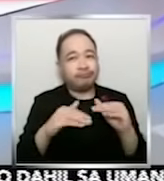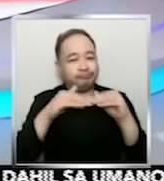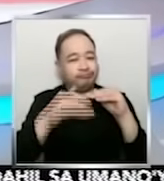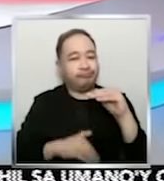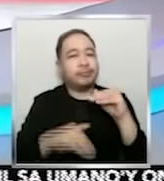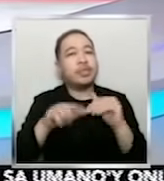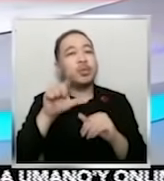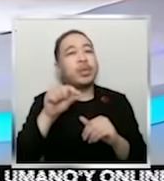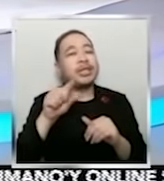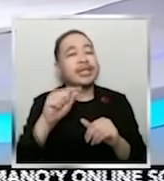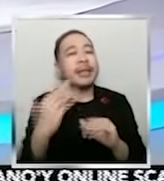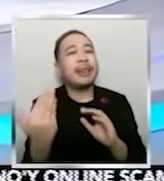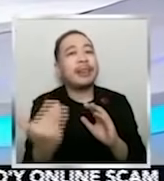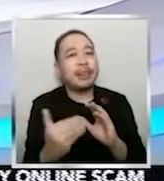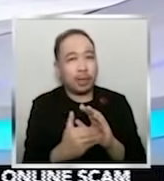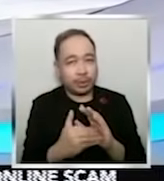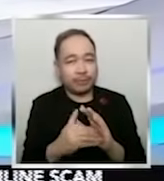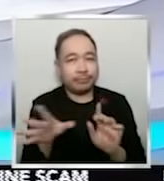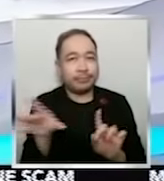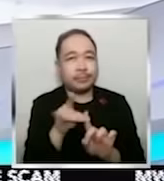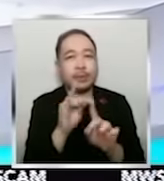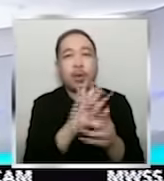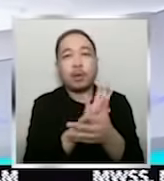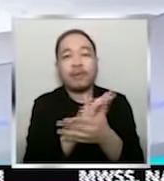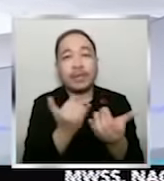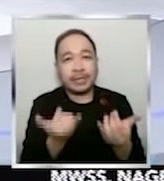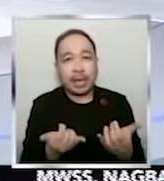ng COVID-19 ngayon sa bansa.